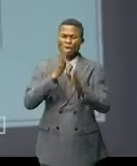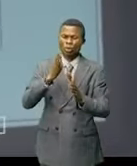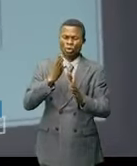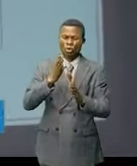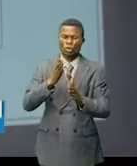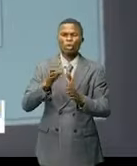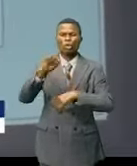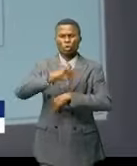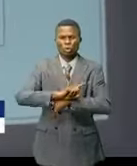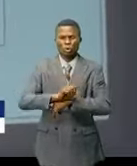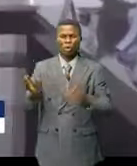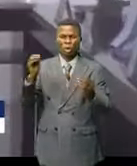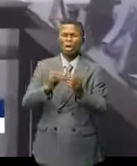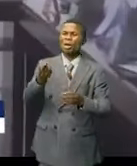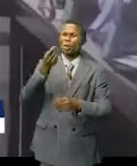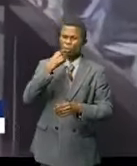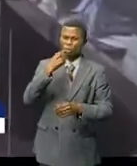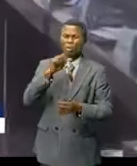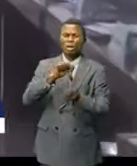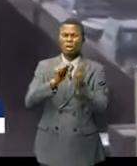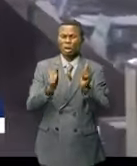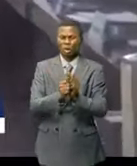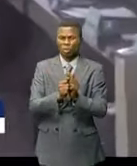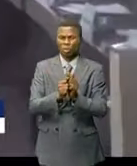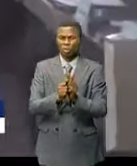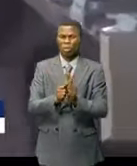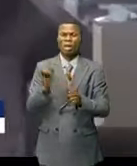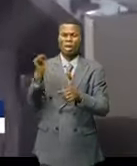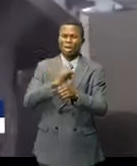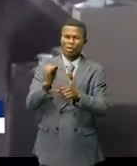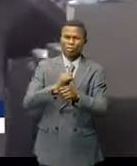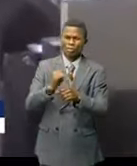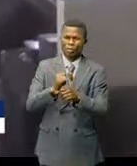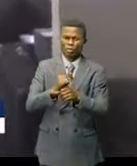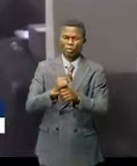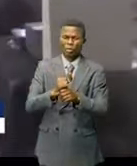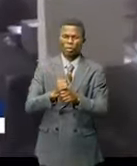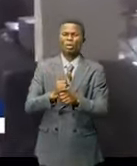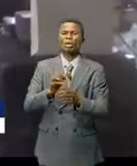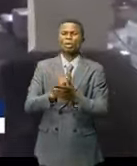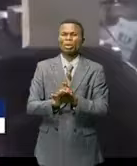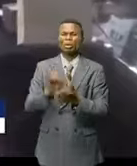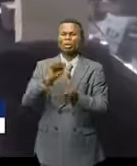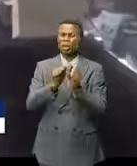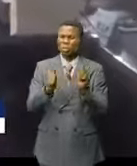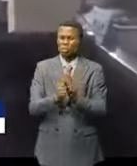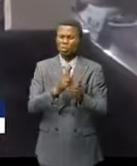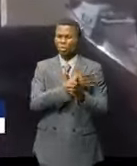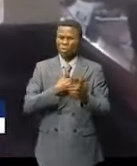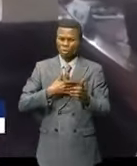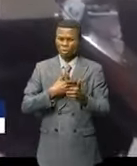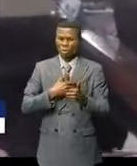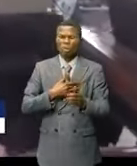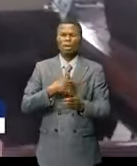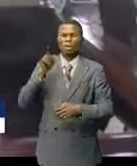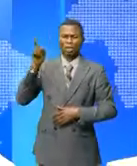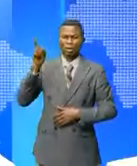ou associé à l'albendazole chez les sujets porteurs d'une infection Oncocerca volvulus à